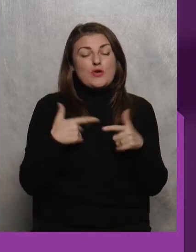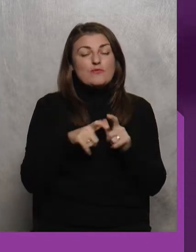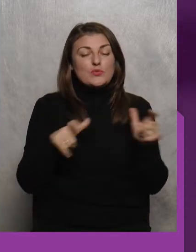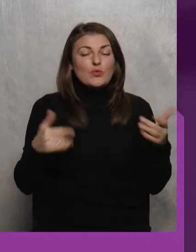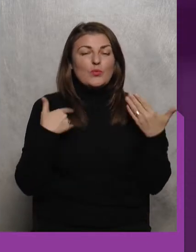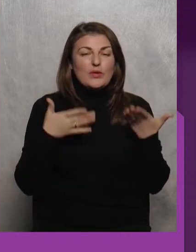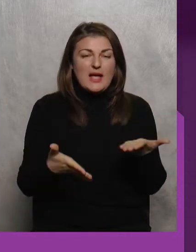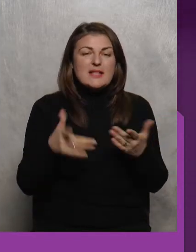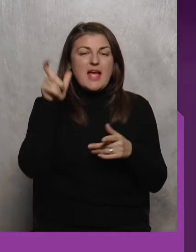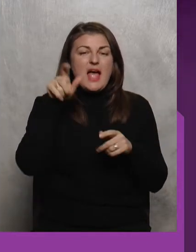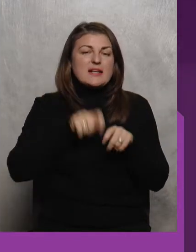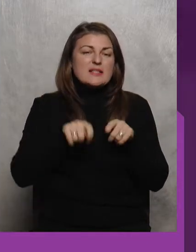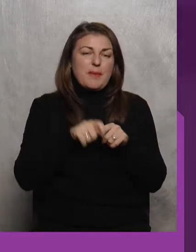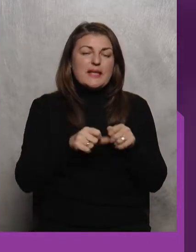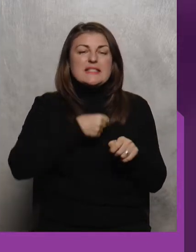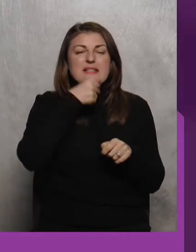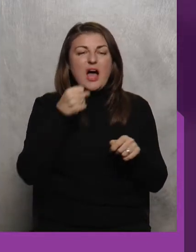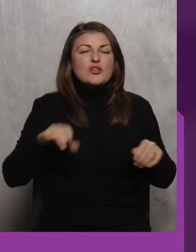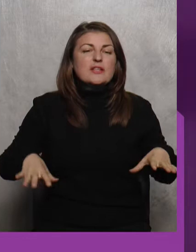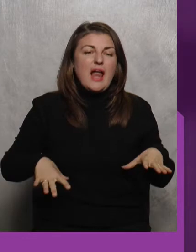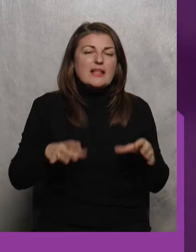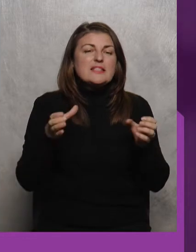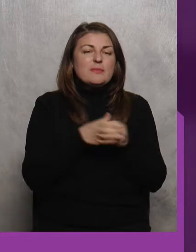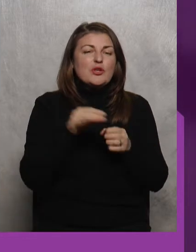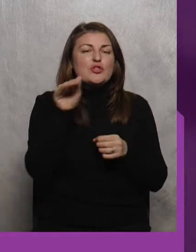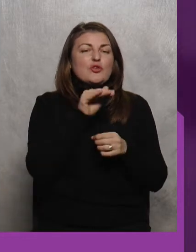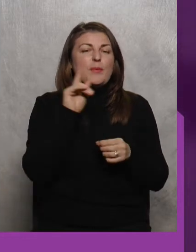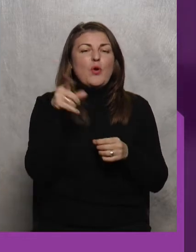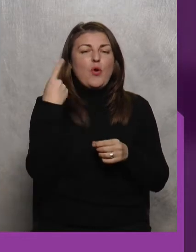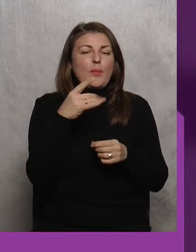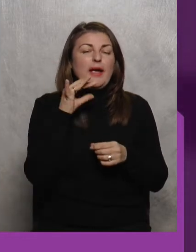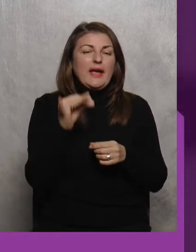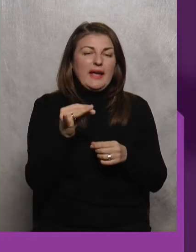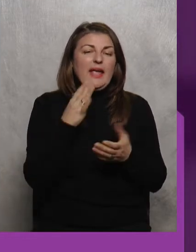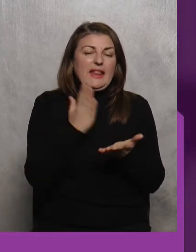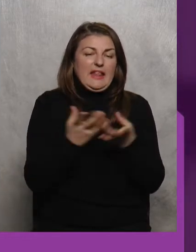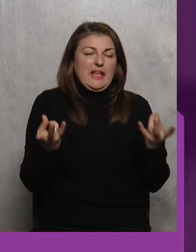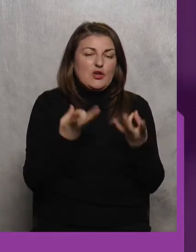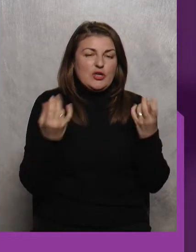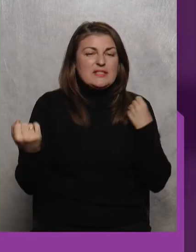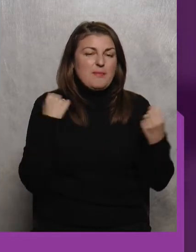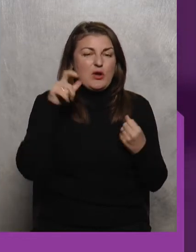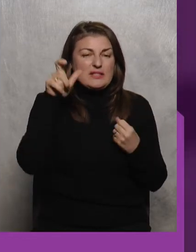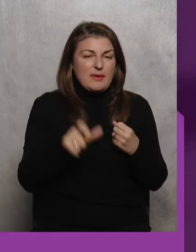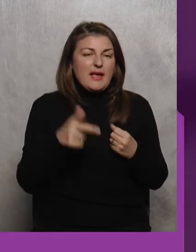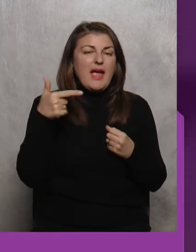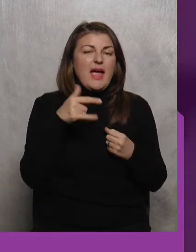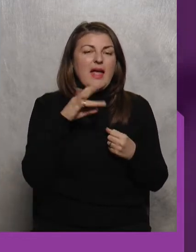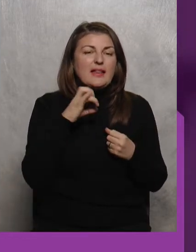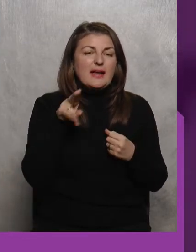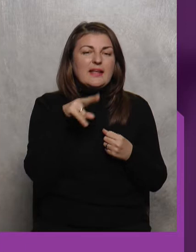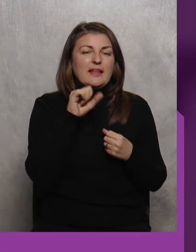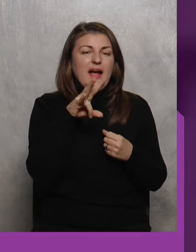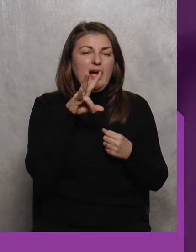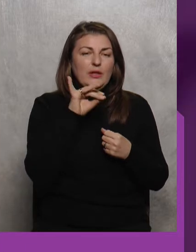у нас експерт, старший тренер збірної Житомирської області і діючий спортсмен. Геннадій